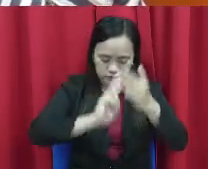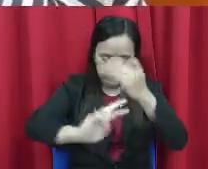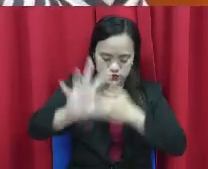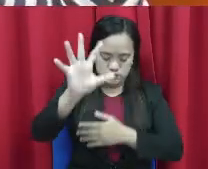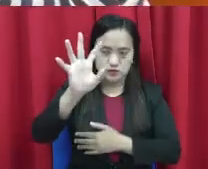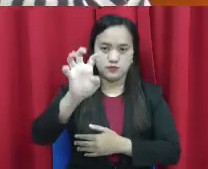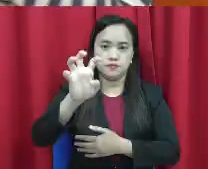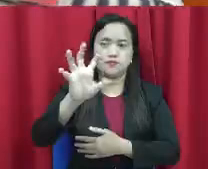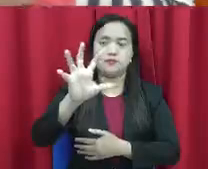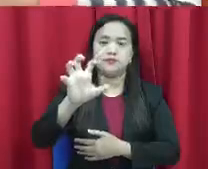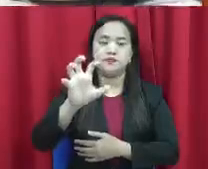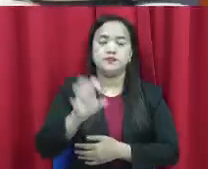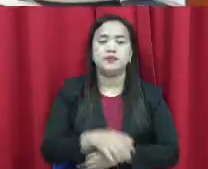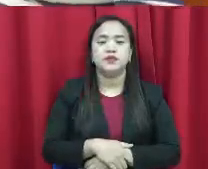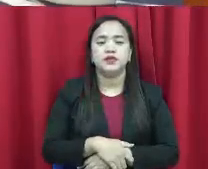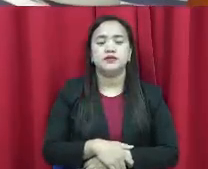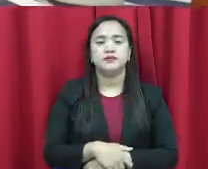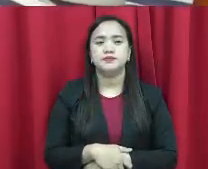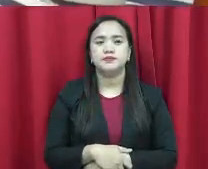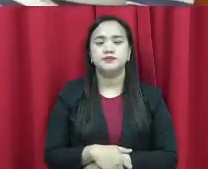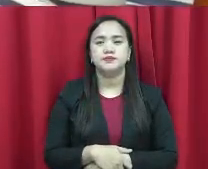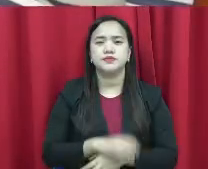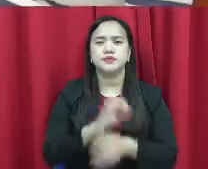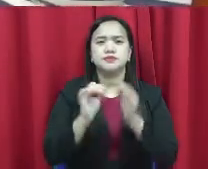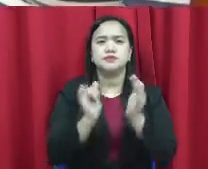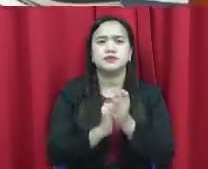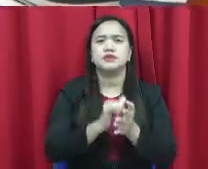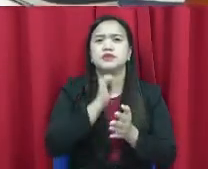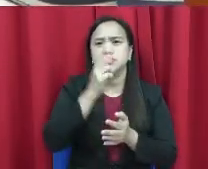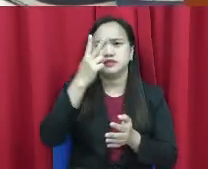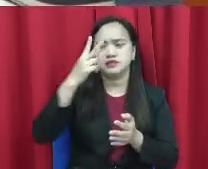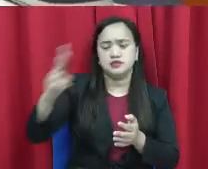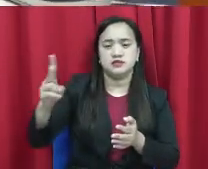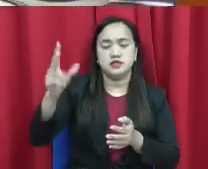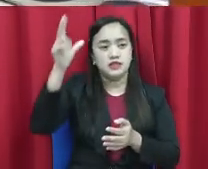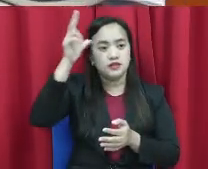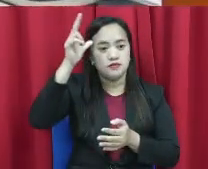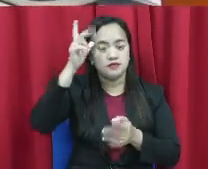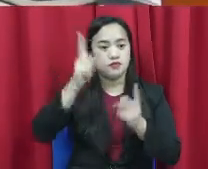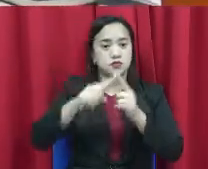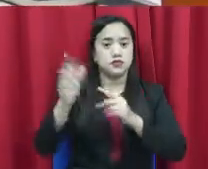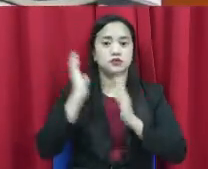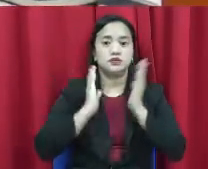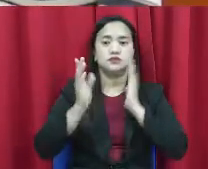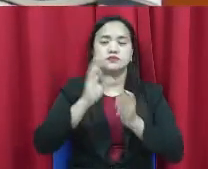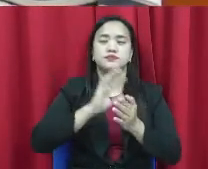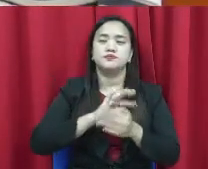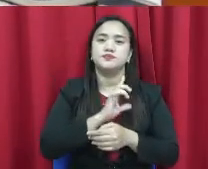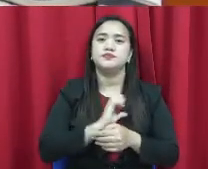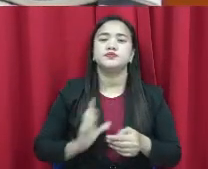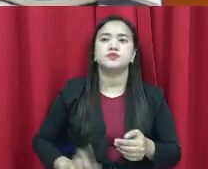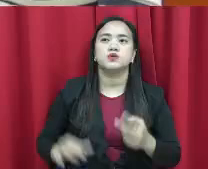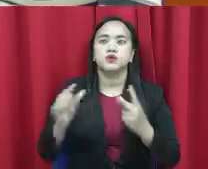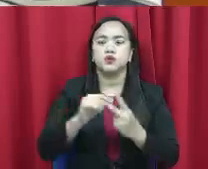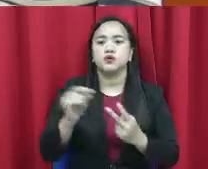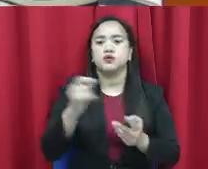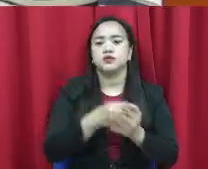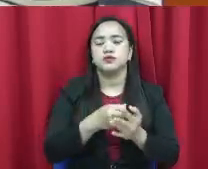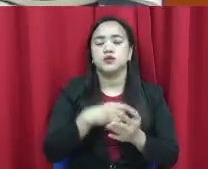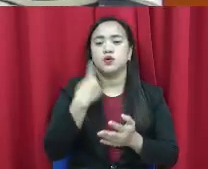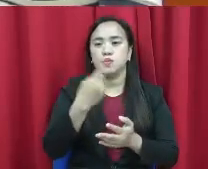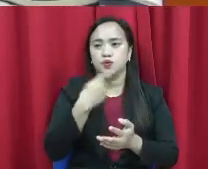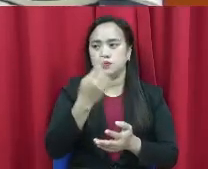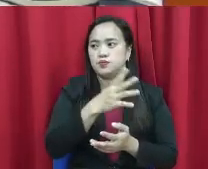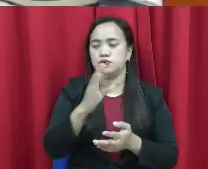sabi and if it it seem Evil unto you to serve the Lord choose you this they whom you